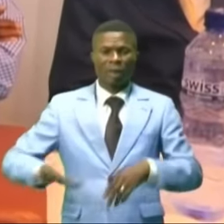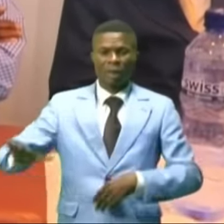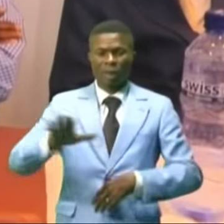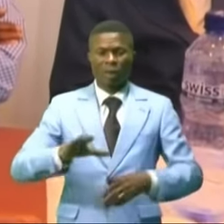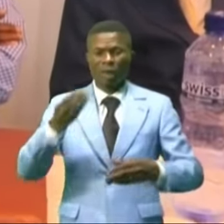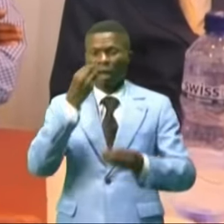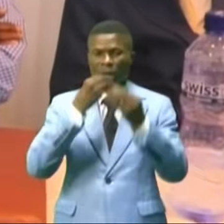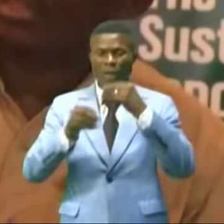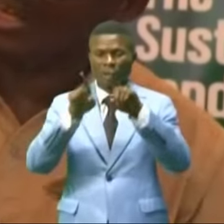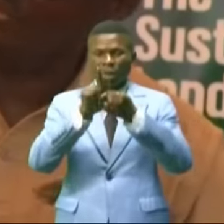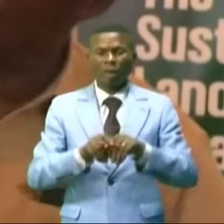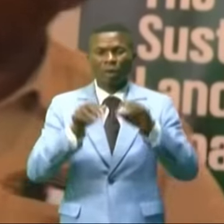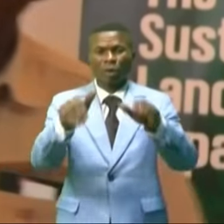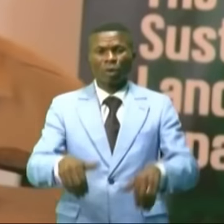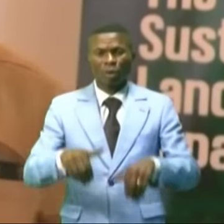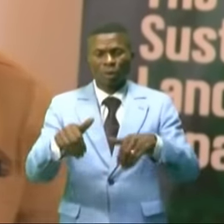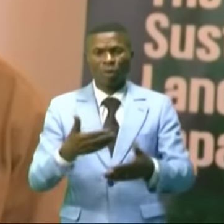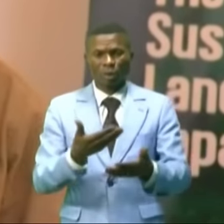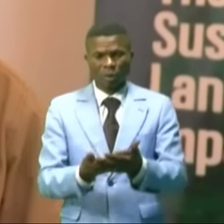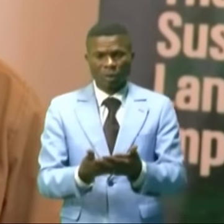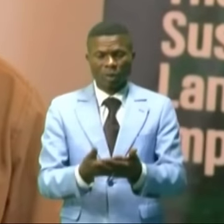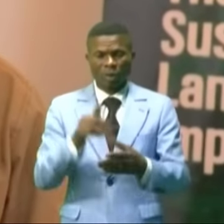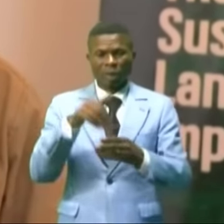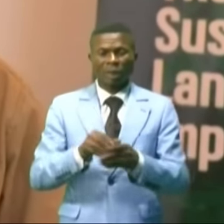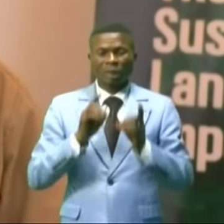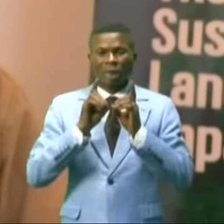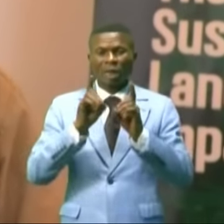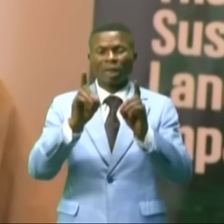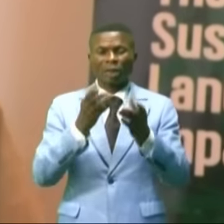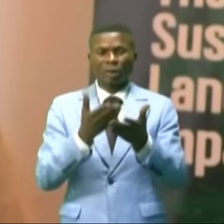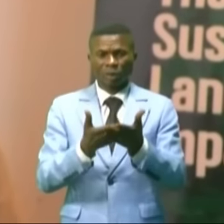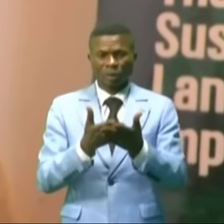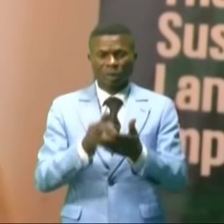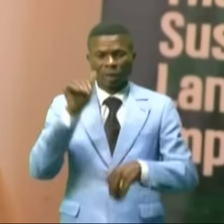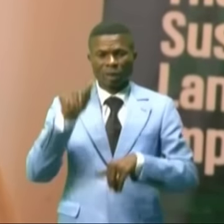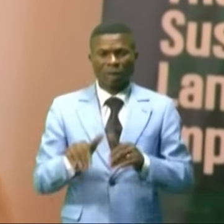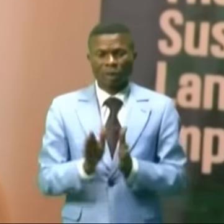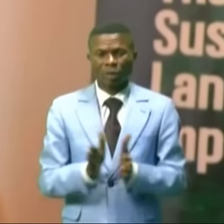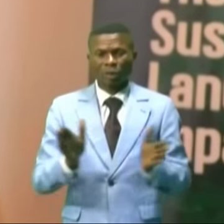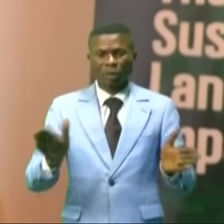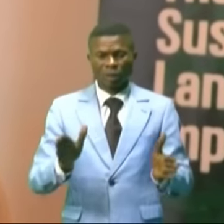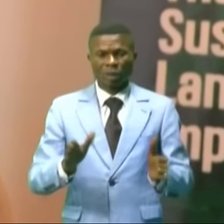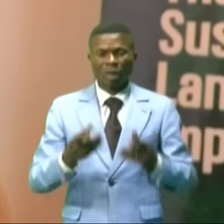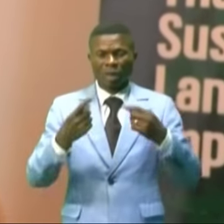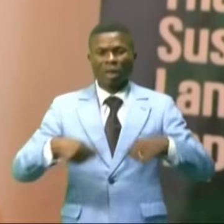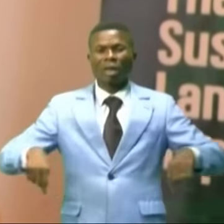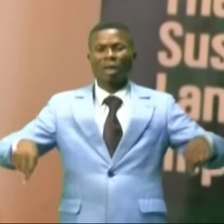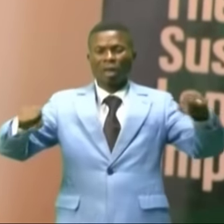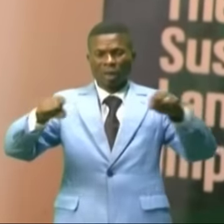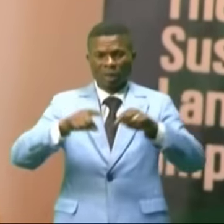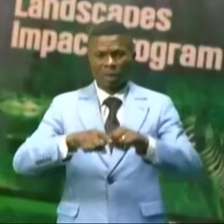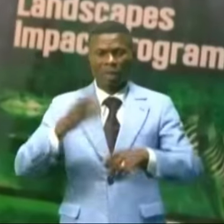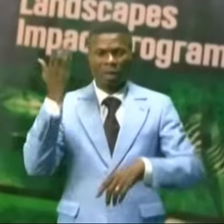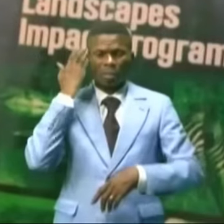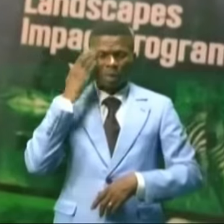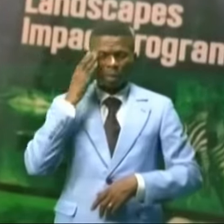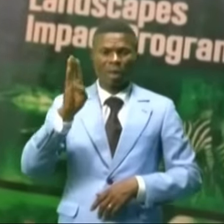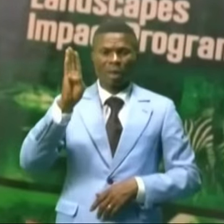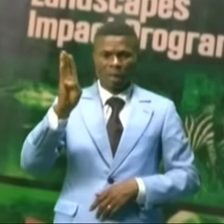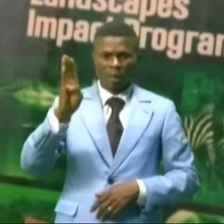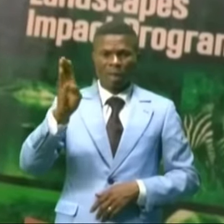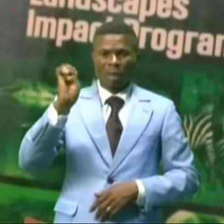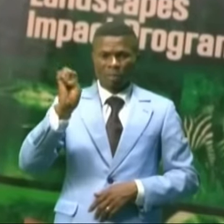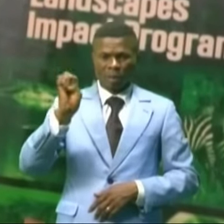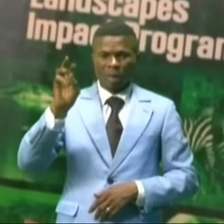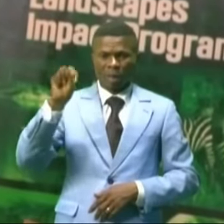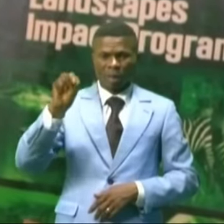l'alimentation et l'agriculture. Dans son allocution, le secrétaire général de l'environnement, M. Benjamin Toirambe, a